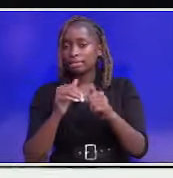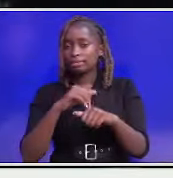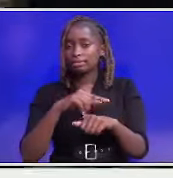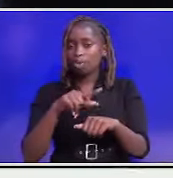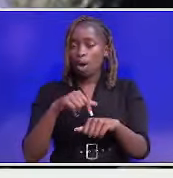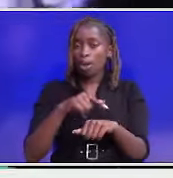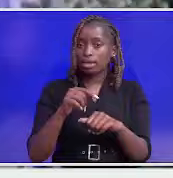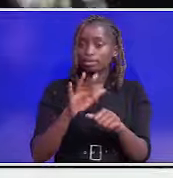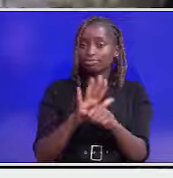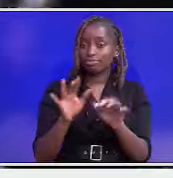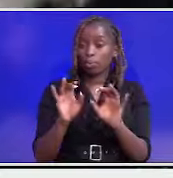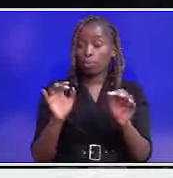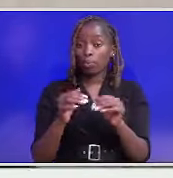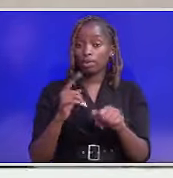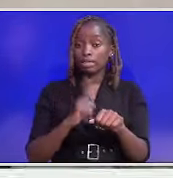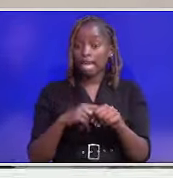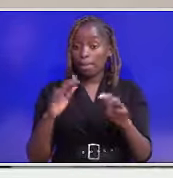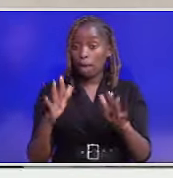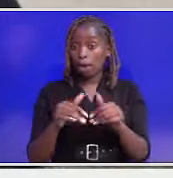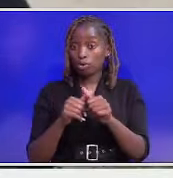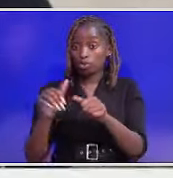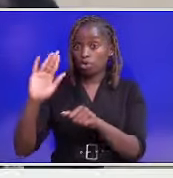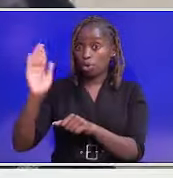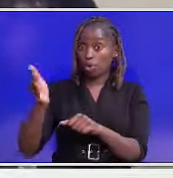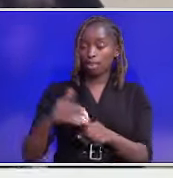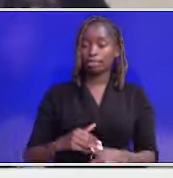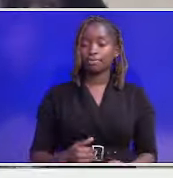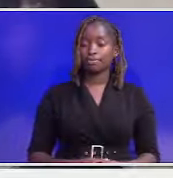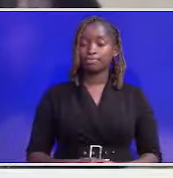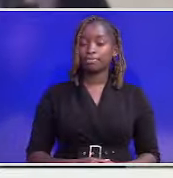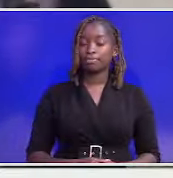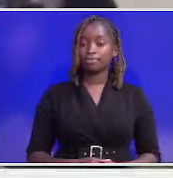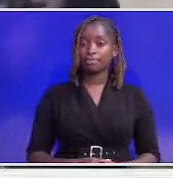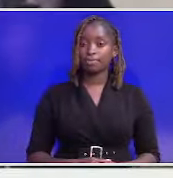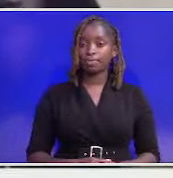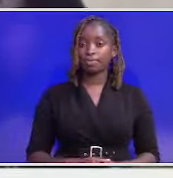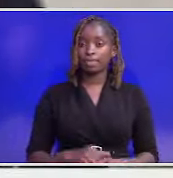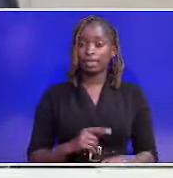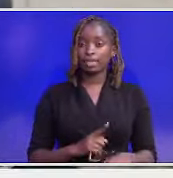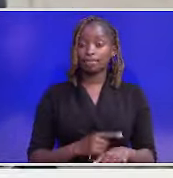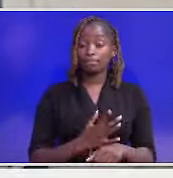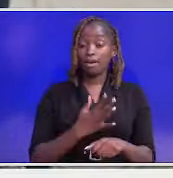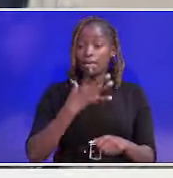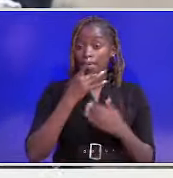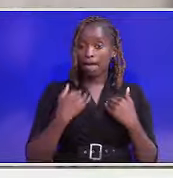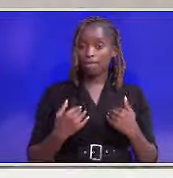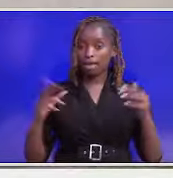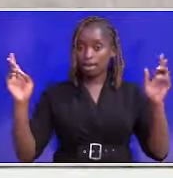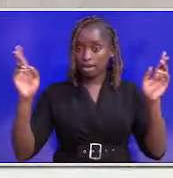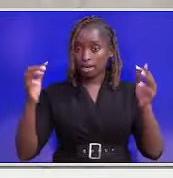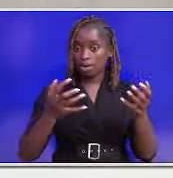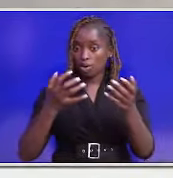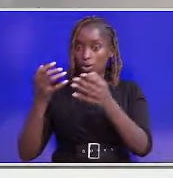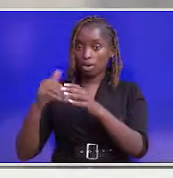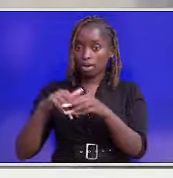umbali wa mto atakapopelekwa. Saa 12 alfajiri, kijana yuko tayari kupelekwa